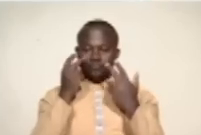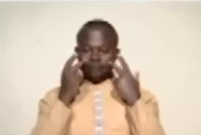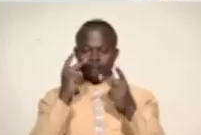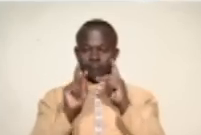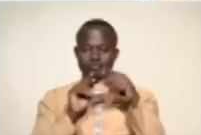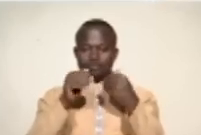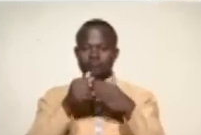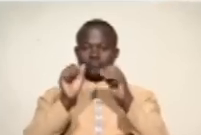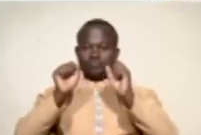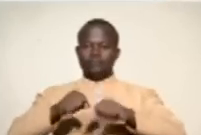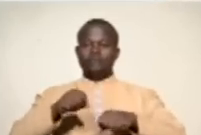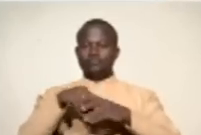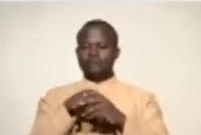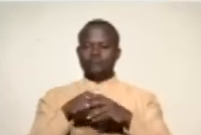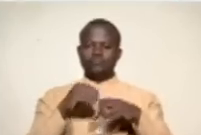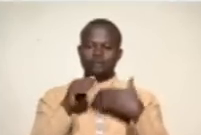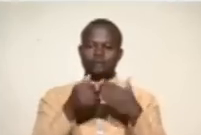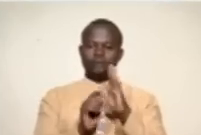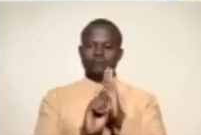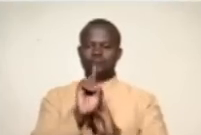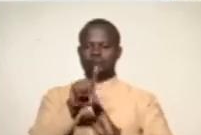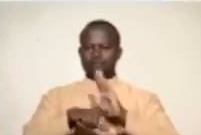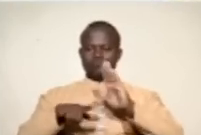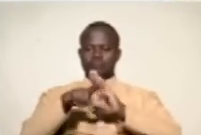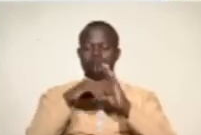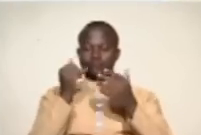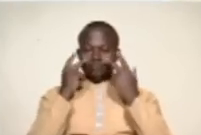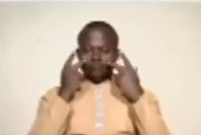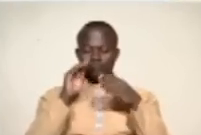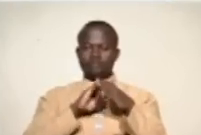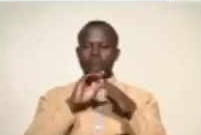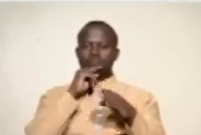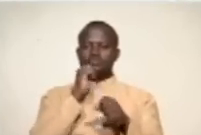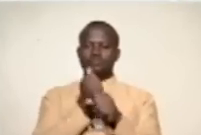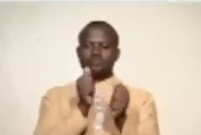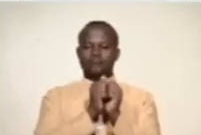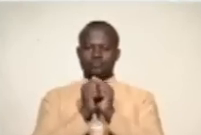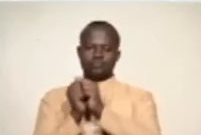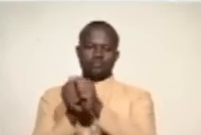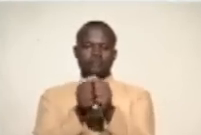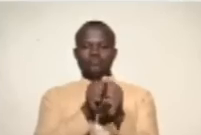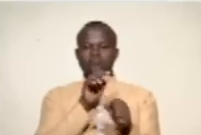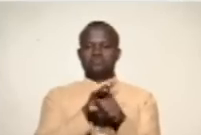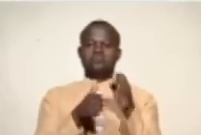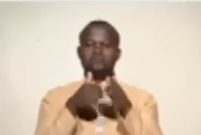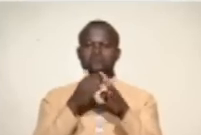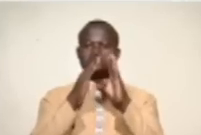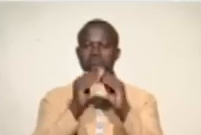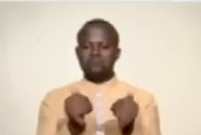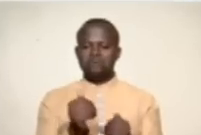abantu babishoboye muri local developers. Iyo turebye abashoramari dukorana, abenshi bubaka